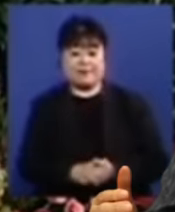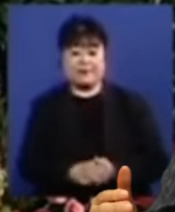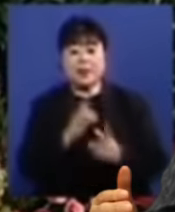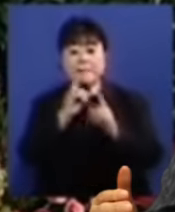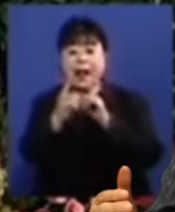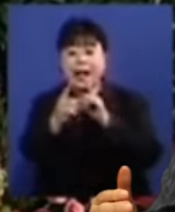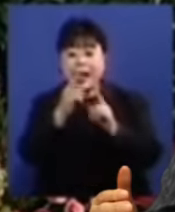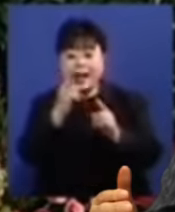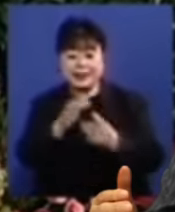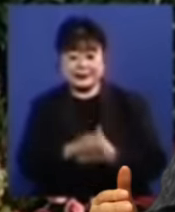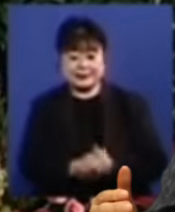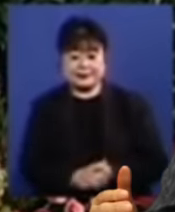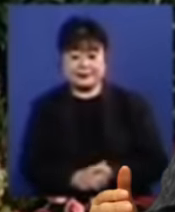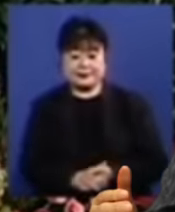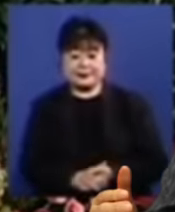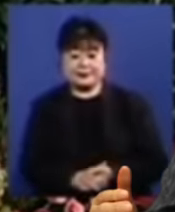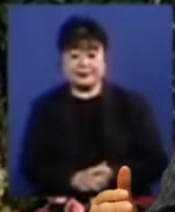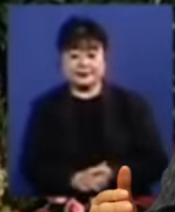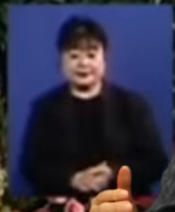말은